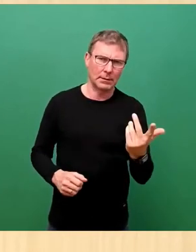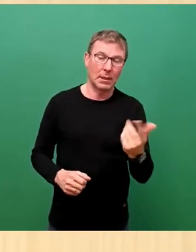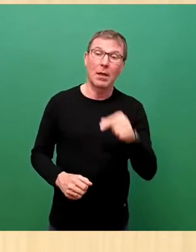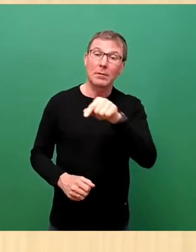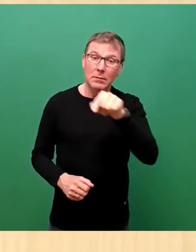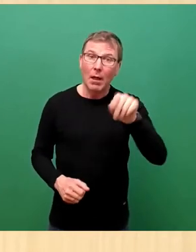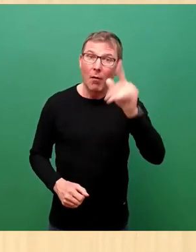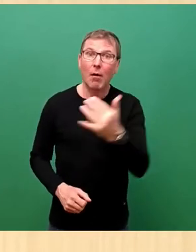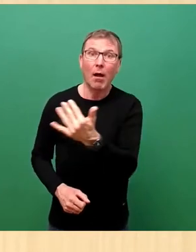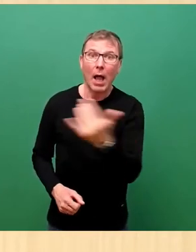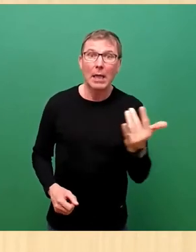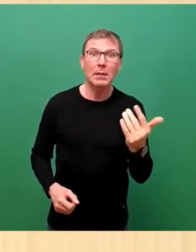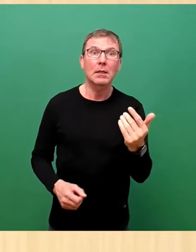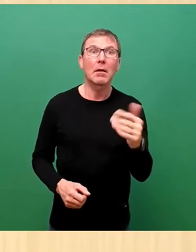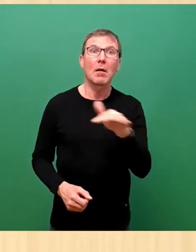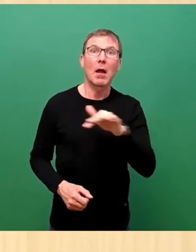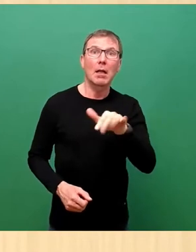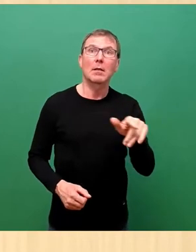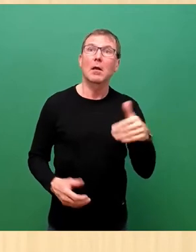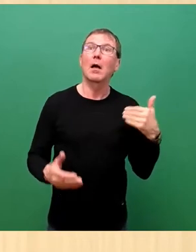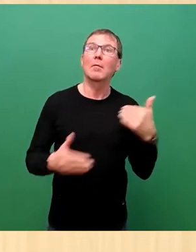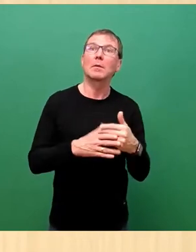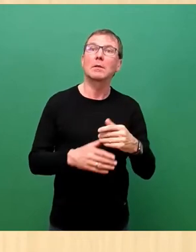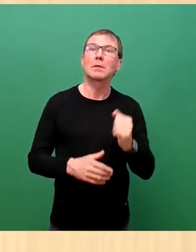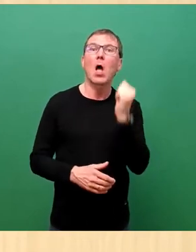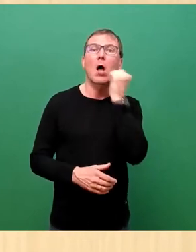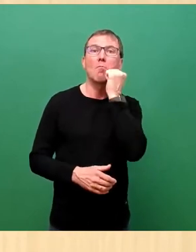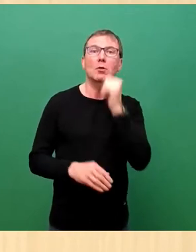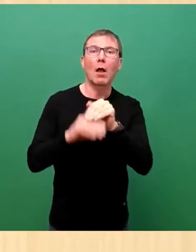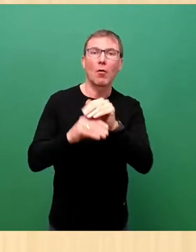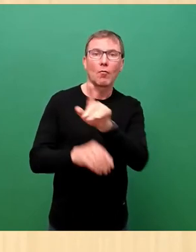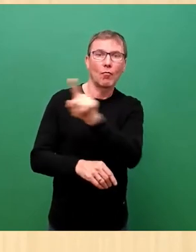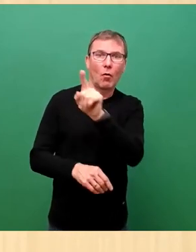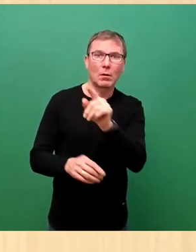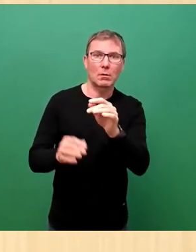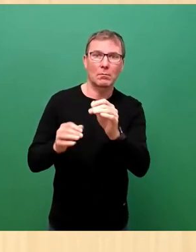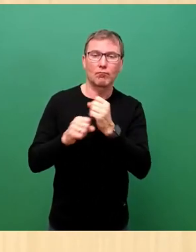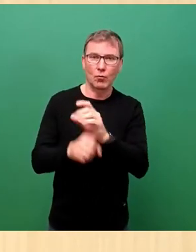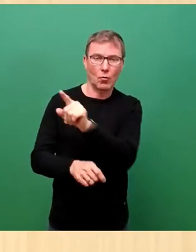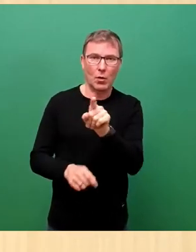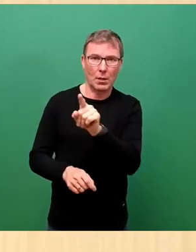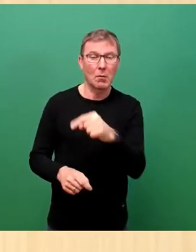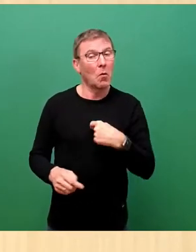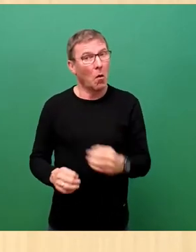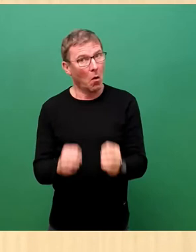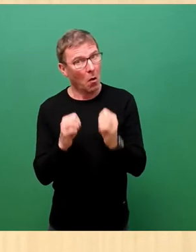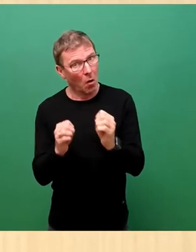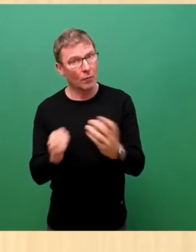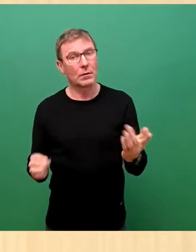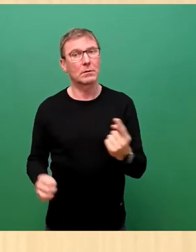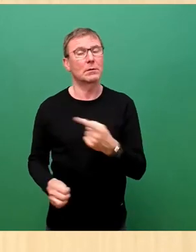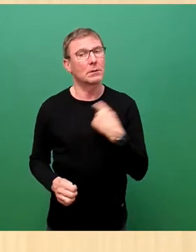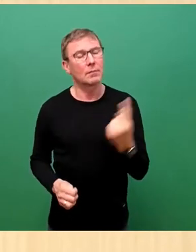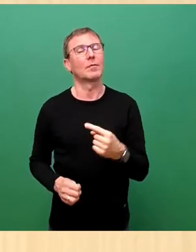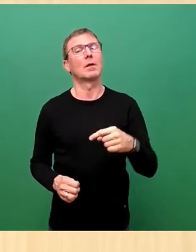einige bisherige Moskau-Getreue. Und ich hoffe jetzt, dass wir auch in diesem